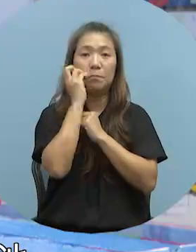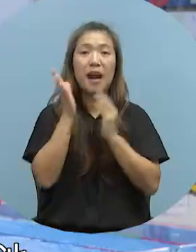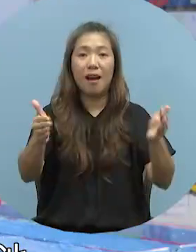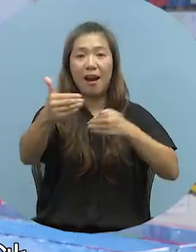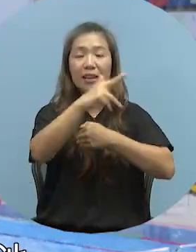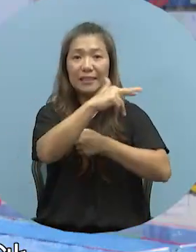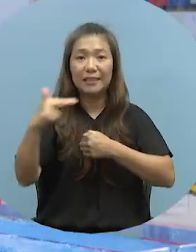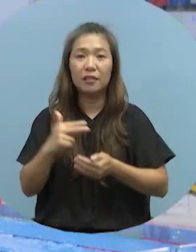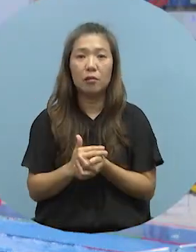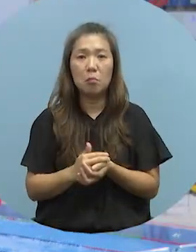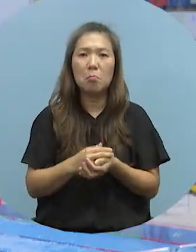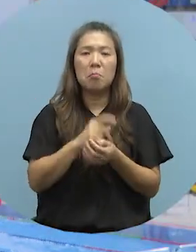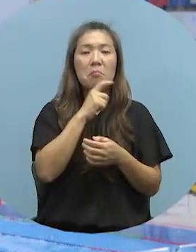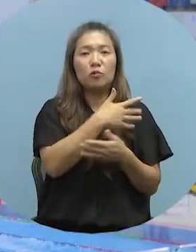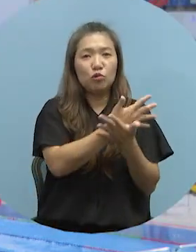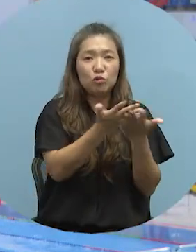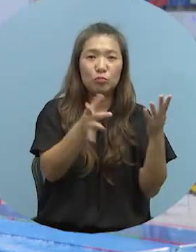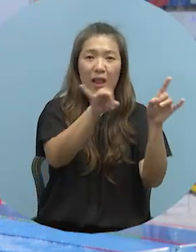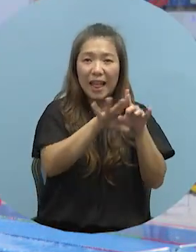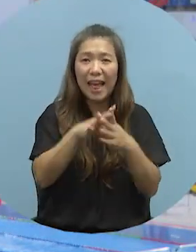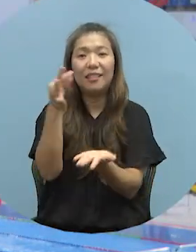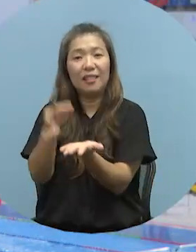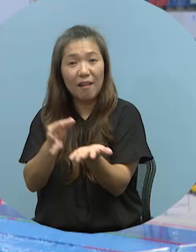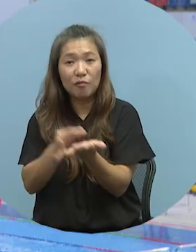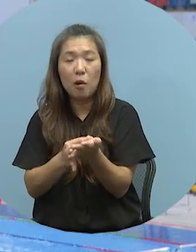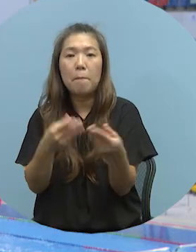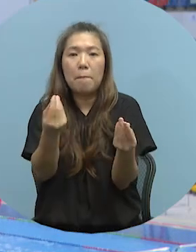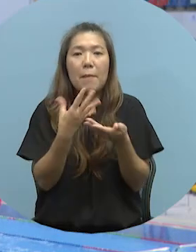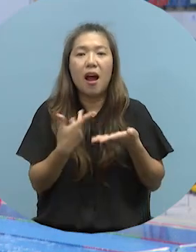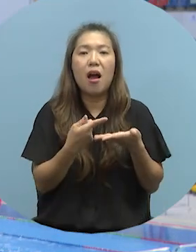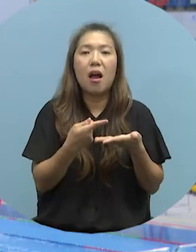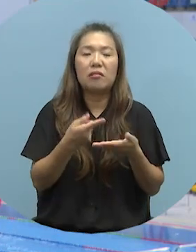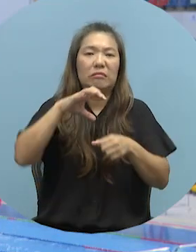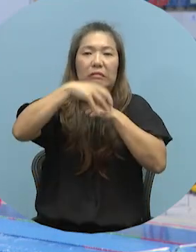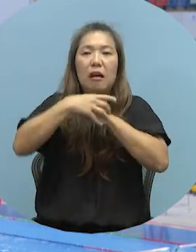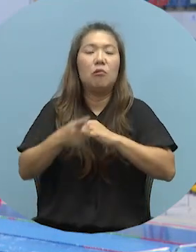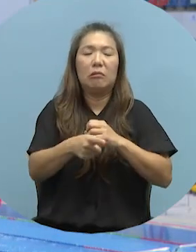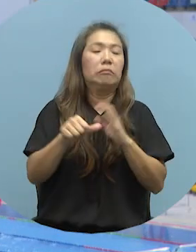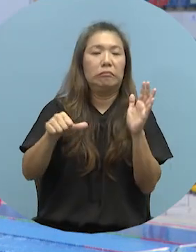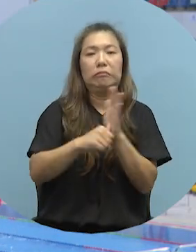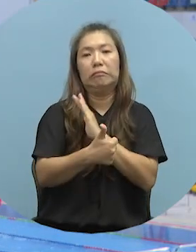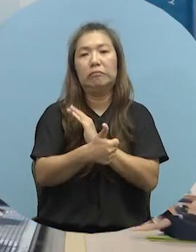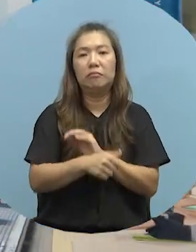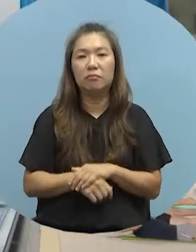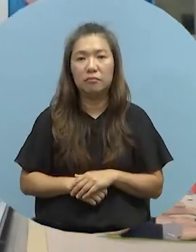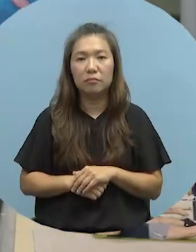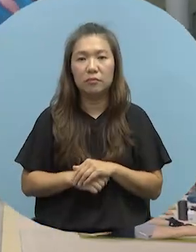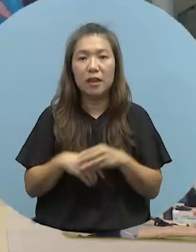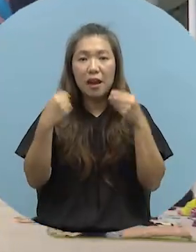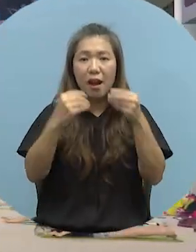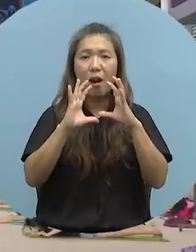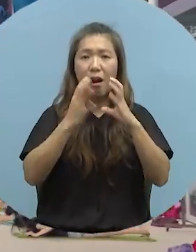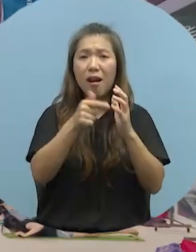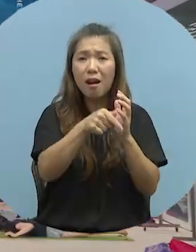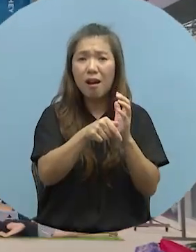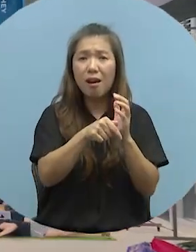的游泳池，所有的硬件软件设施呢，以我所知，在世界上绝对是一流的。教练